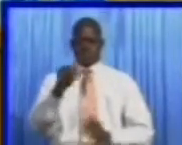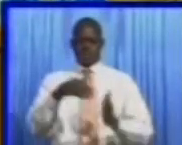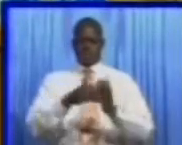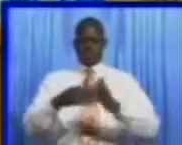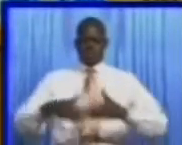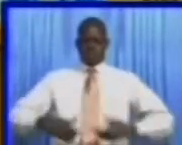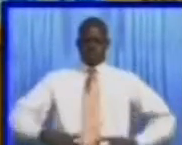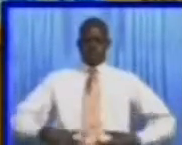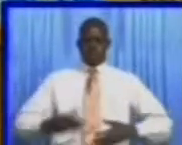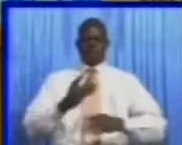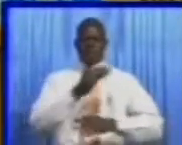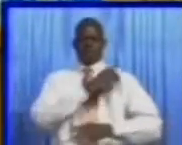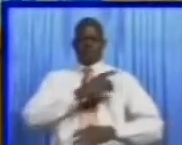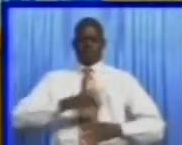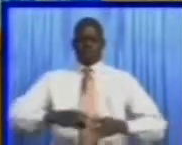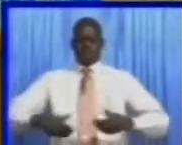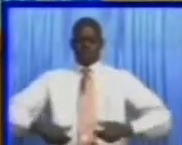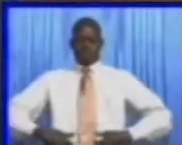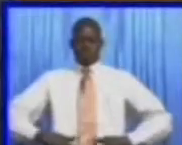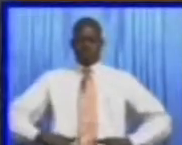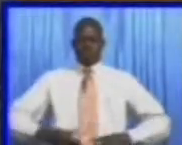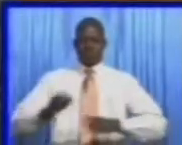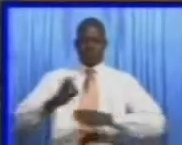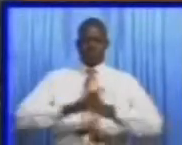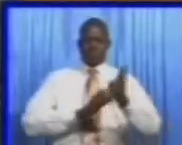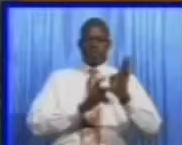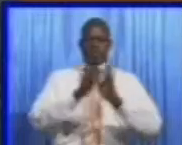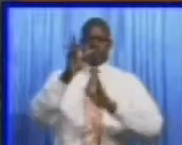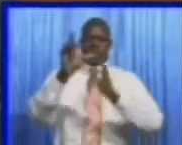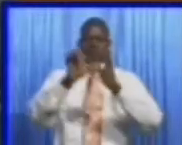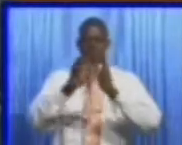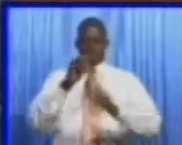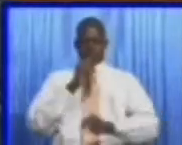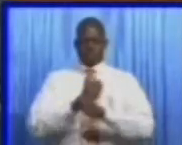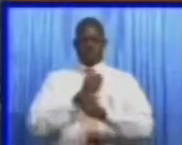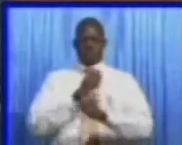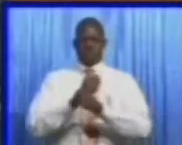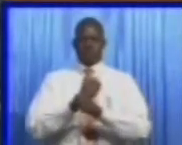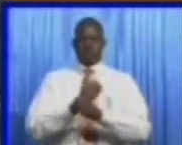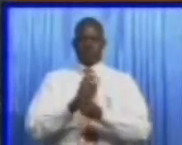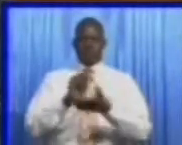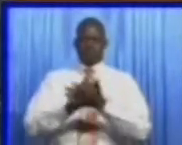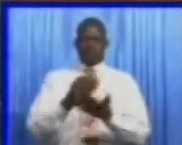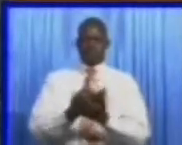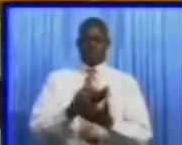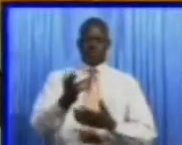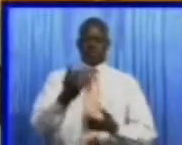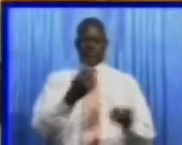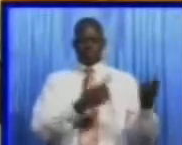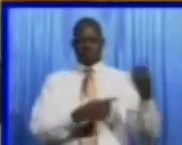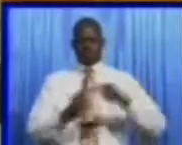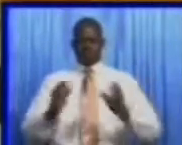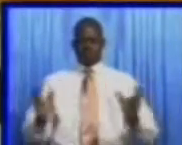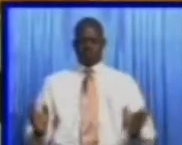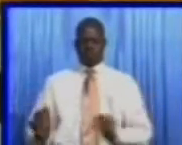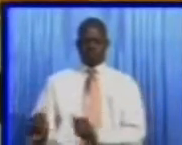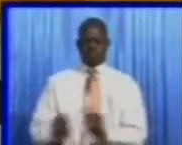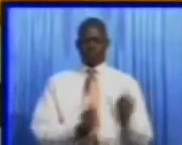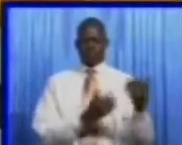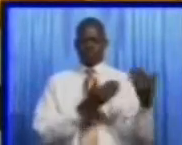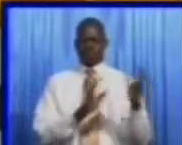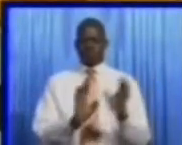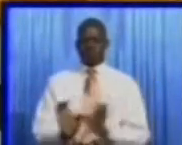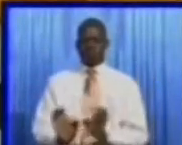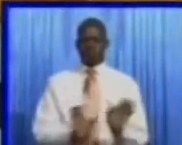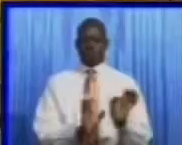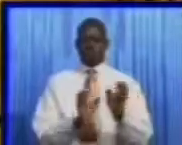Pour le département en charge de la jeunesse, de la formation professionnelle et de l'emploi, ce financement vient conforter les actions déjà menées.